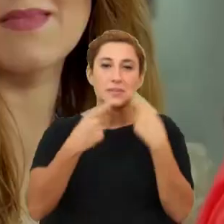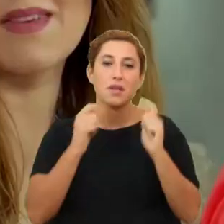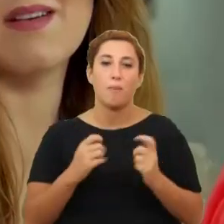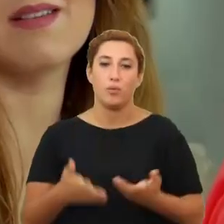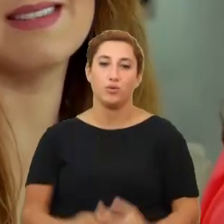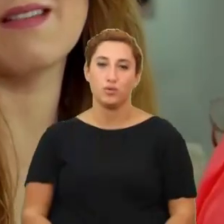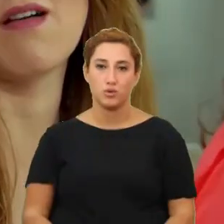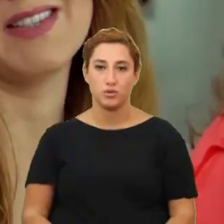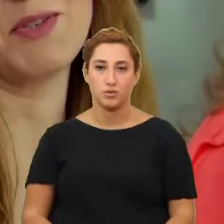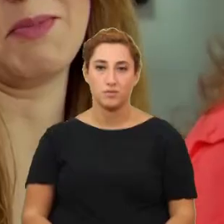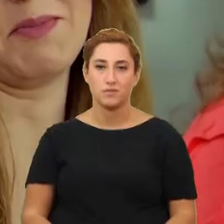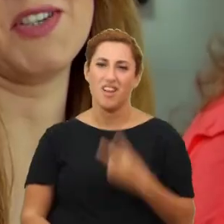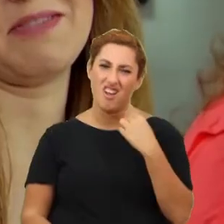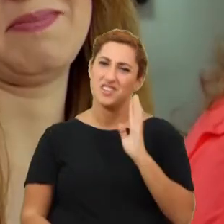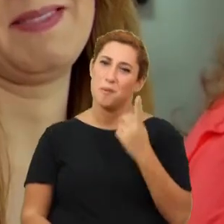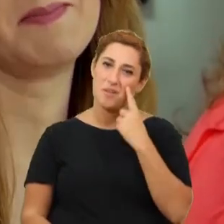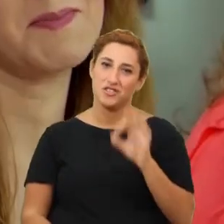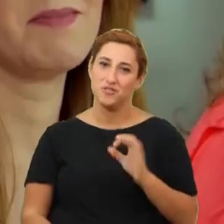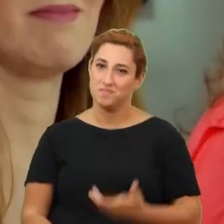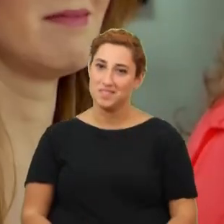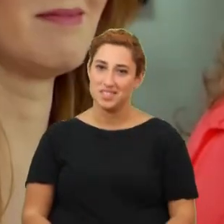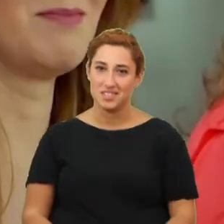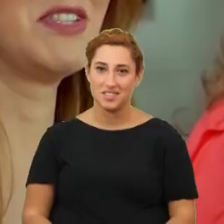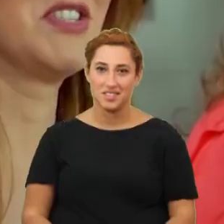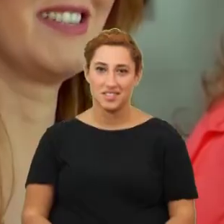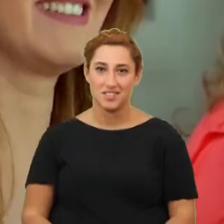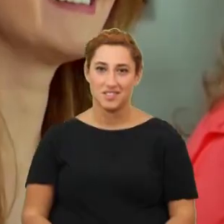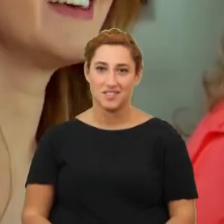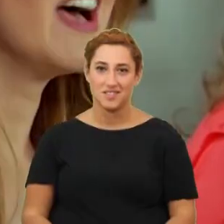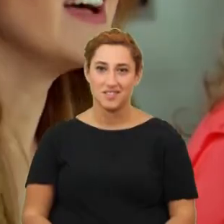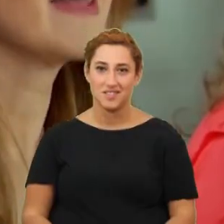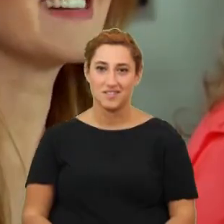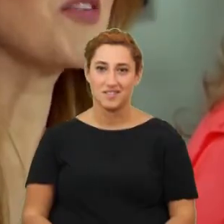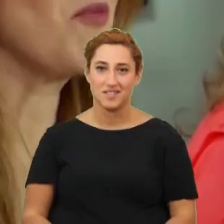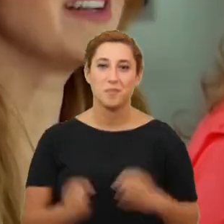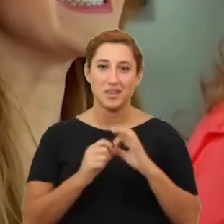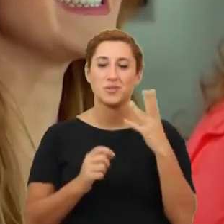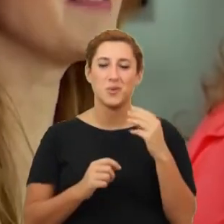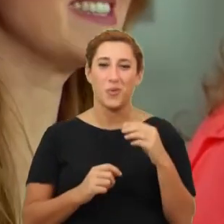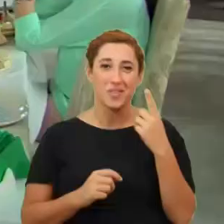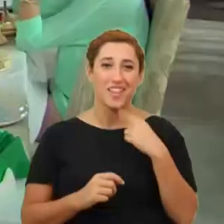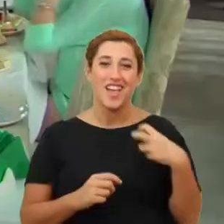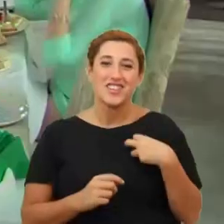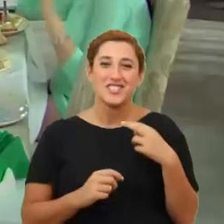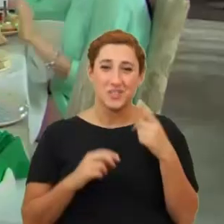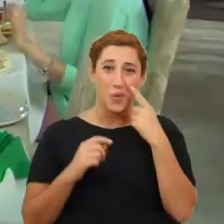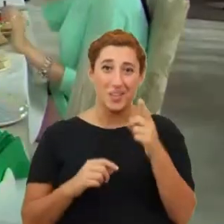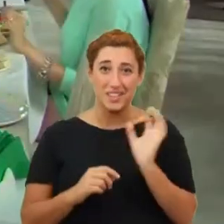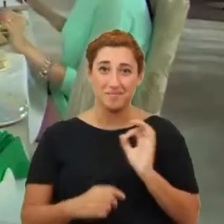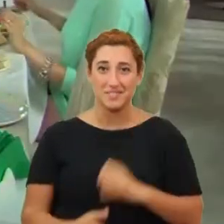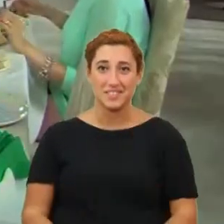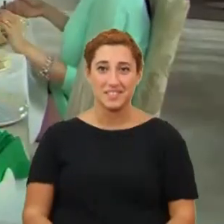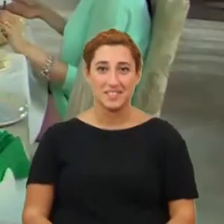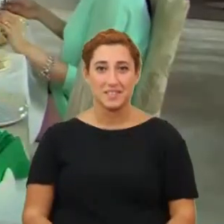fısıldıyor. Halacığım bak şimdi. Bir çek. Ne kadar romantik değil mi? Ya ya